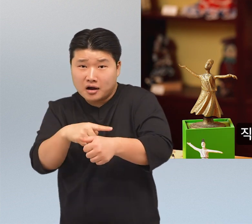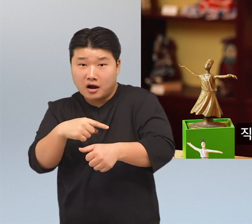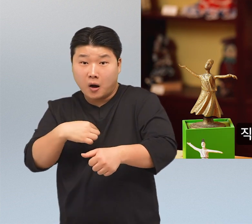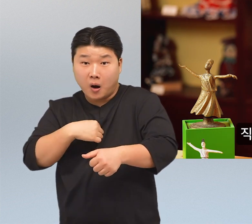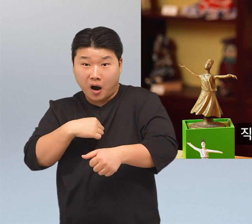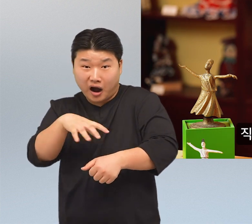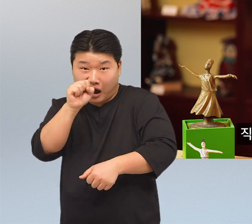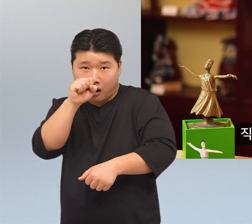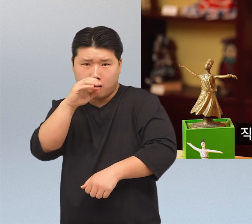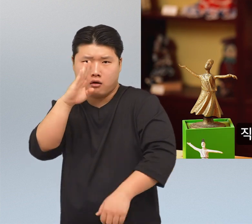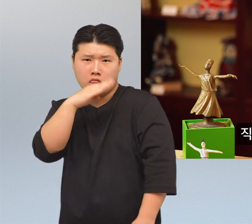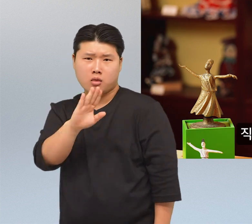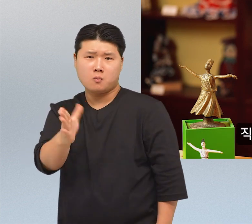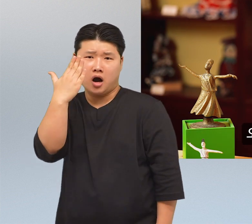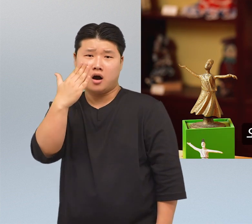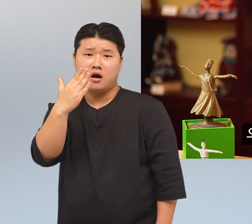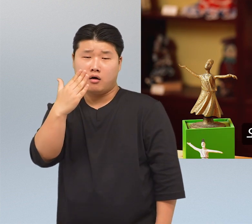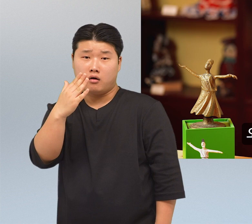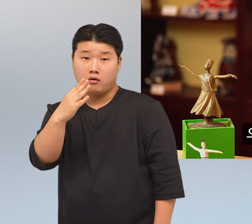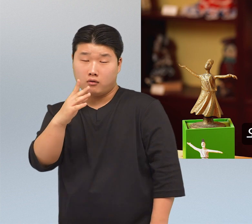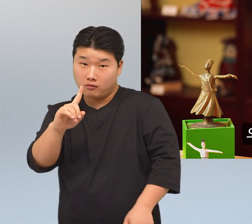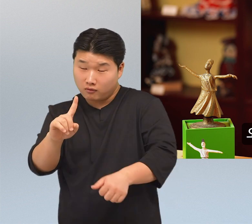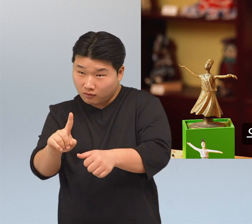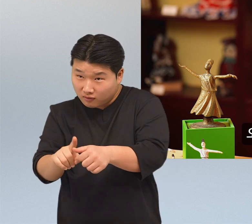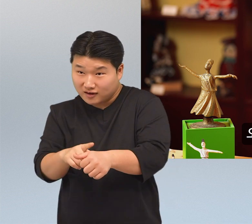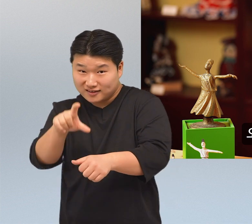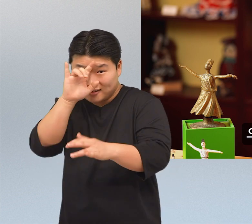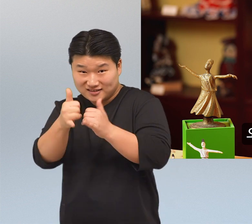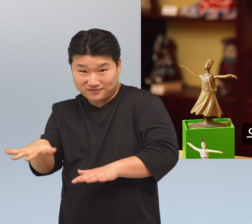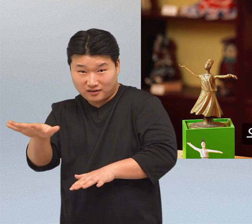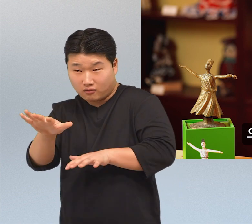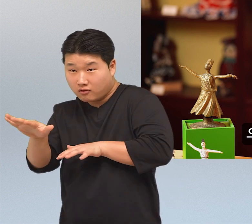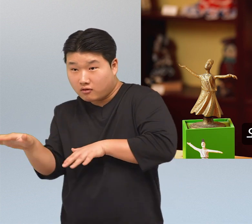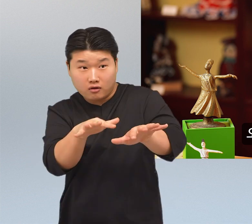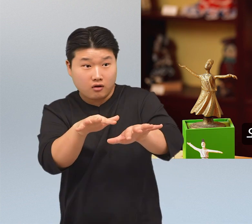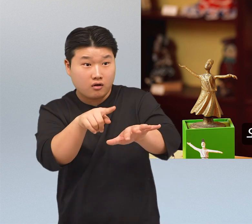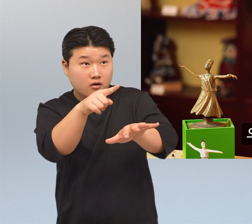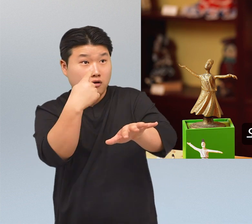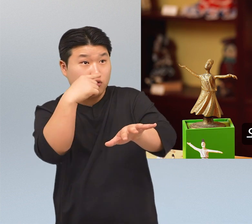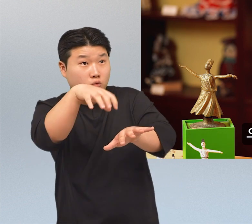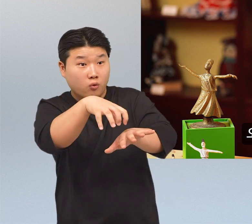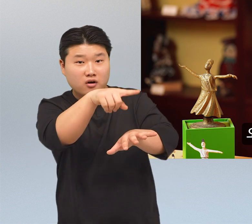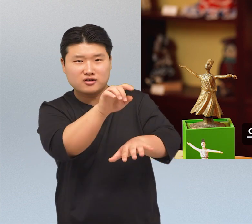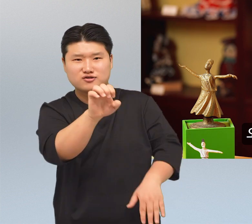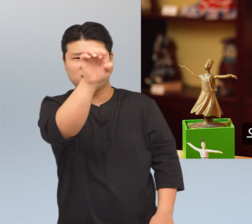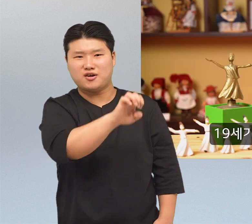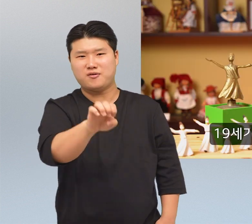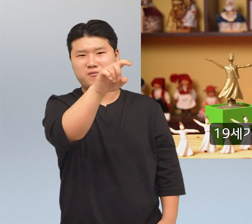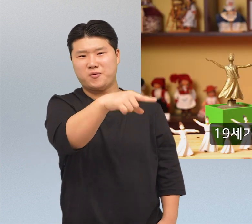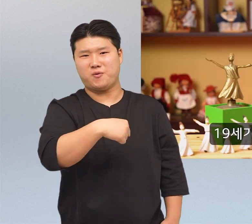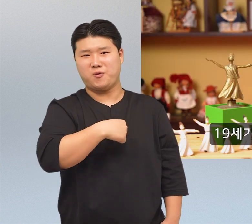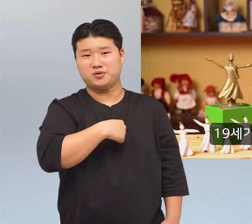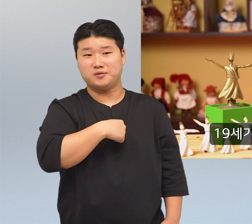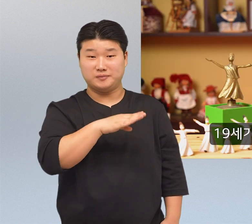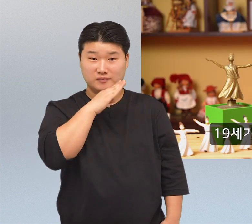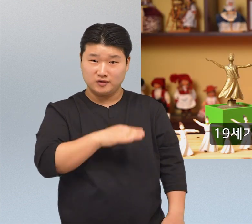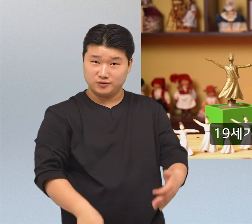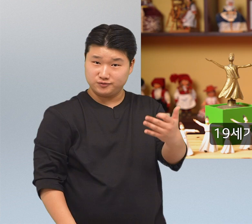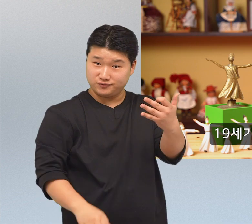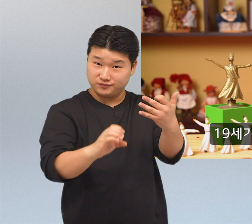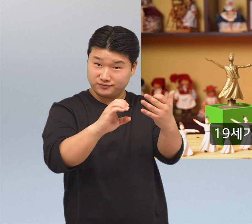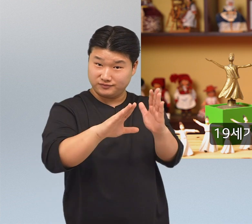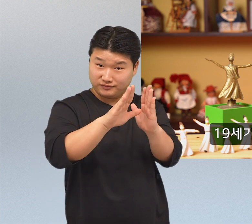느슨해져서 품질은 떨어지고 오스만 사람들은 유럽 패션에 눈을 돌렸습니다.